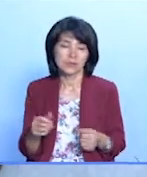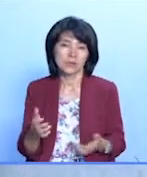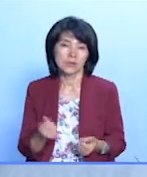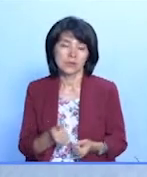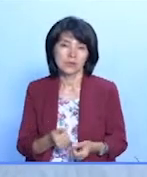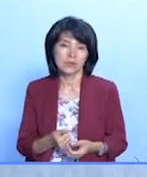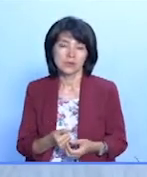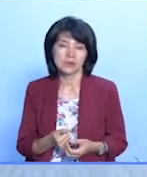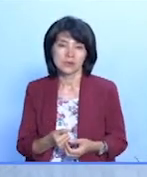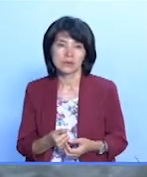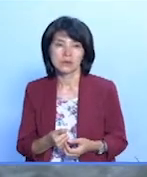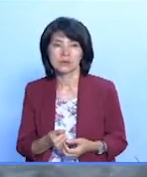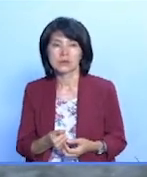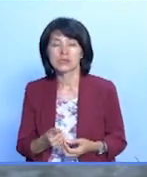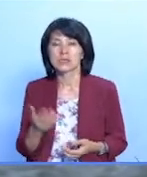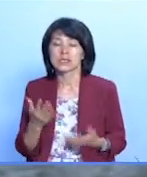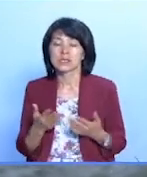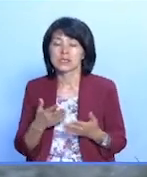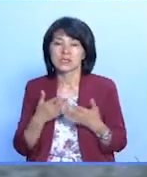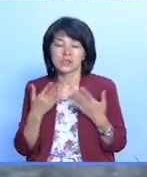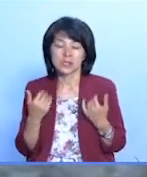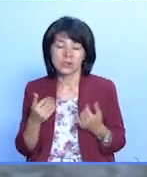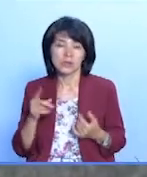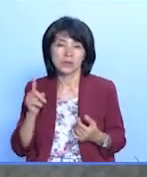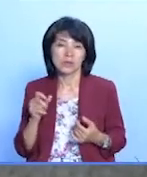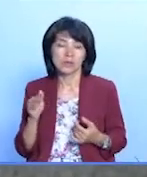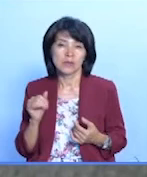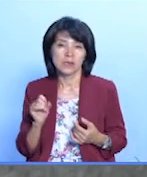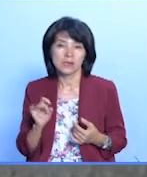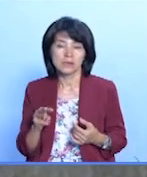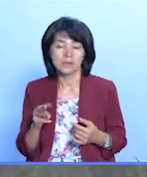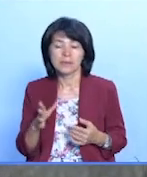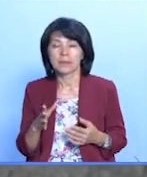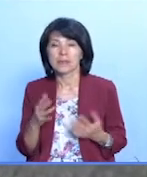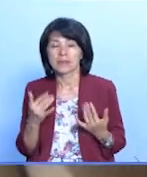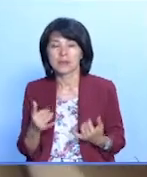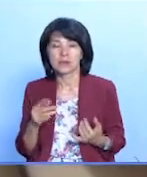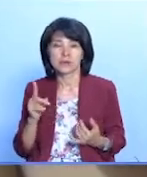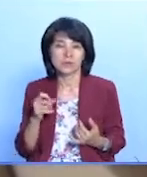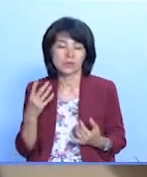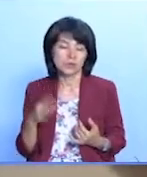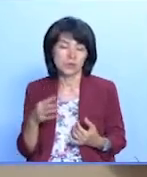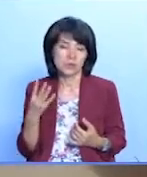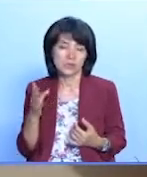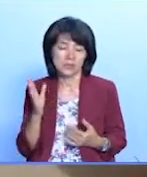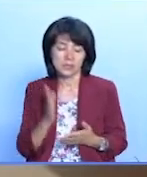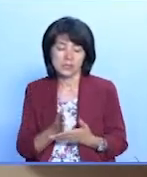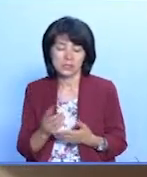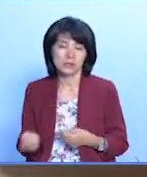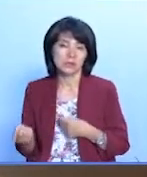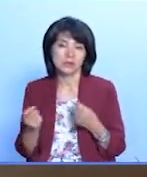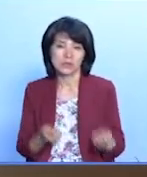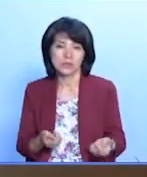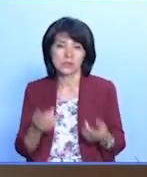где-то есть сегодня, где-то нету. Айта кетейік, Софарм фирмасының қоймасынан облыстың 194 дәріханасына дәрі-дәрмек жеткізіледі. Жалпы